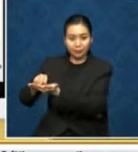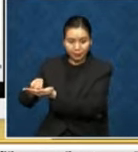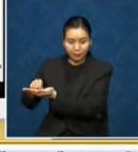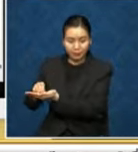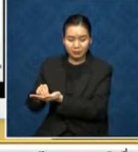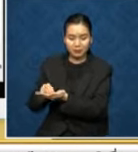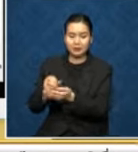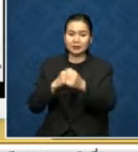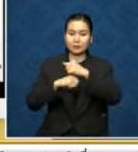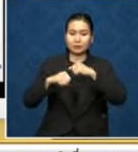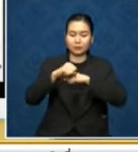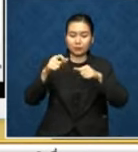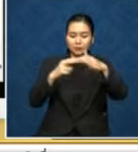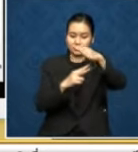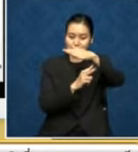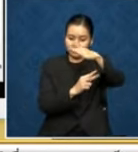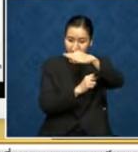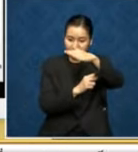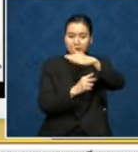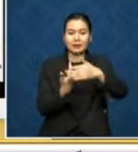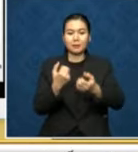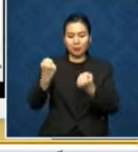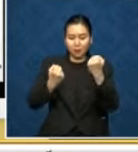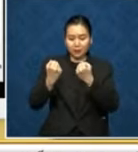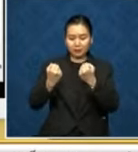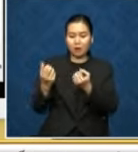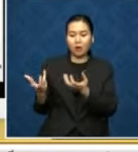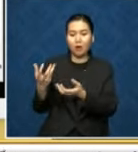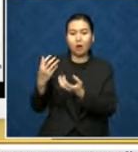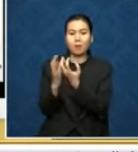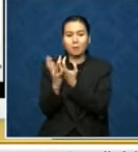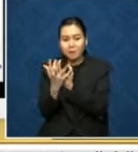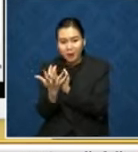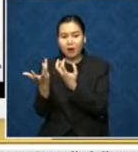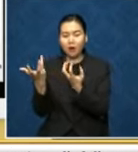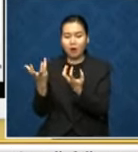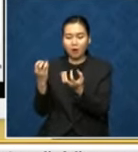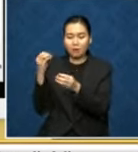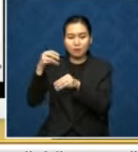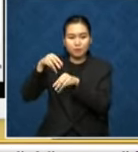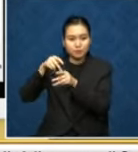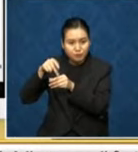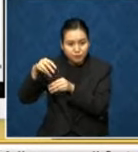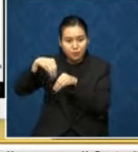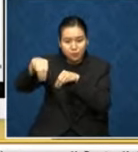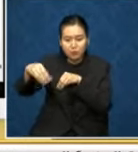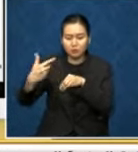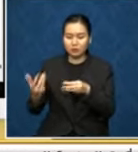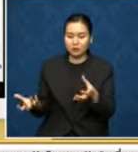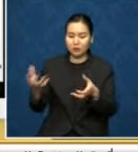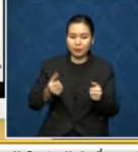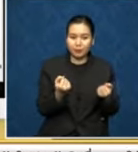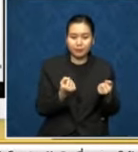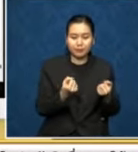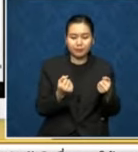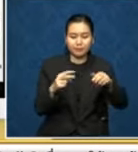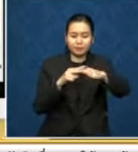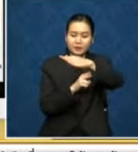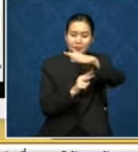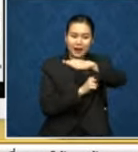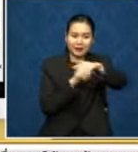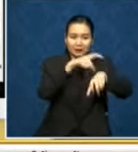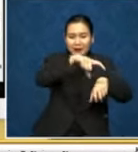างนะครับเพื่อการสัญจรแล้วก็ลำเลียงผลผลิตทางการเกษตรนะครับแต่ช่วงหน้าฝนนะครับน้ำตกท่วมขังสะพานนะครับไม่สามารถใช้ง